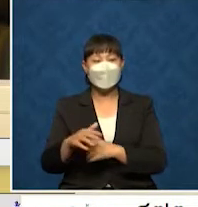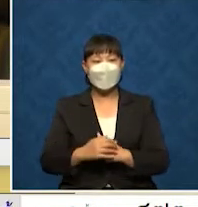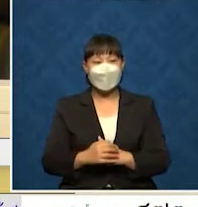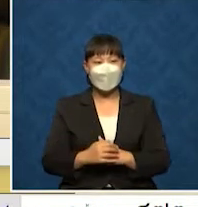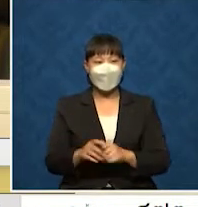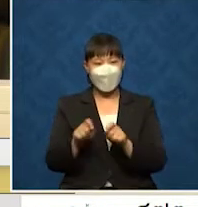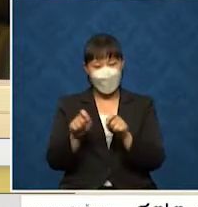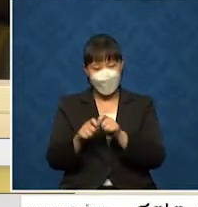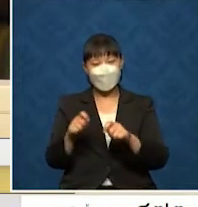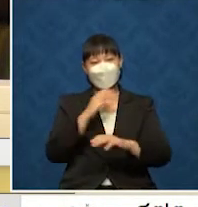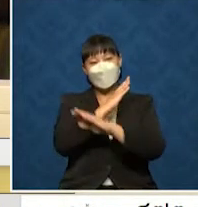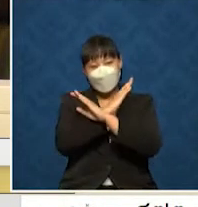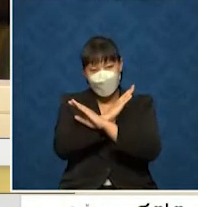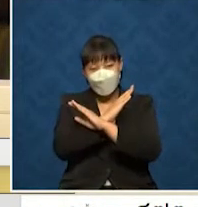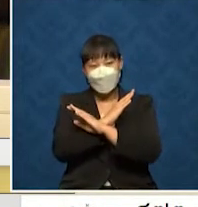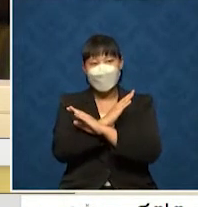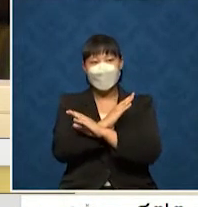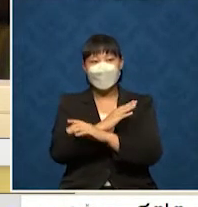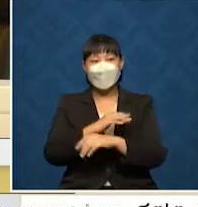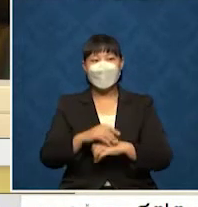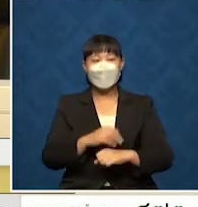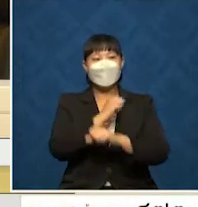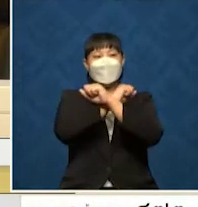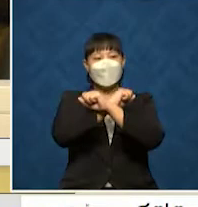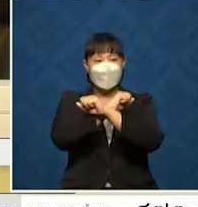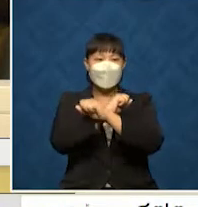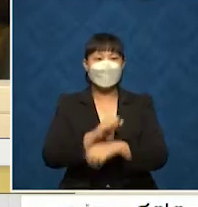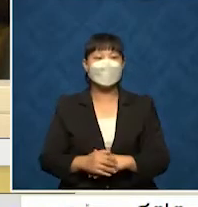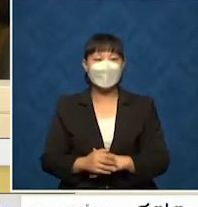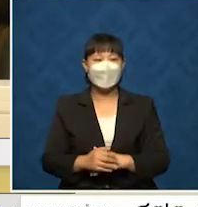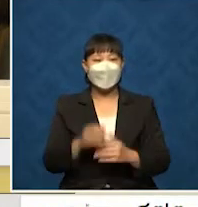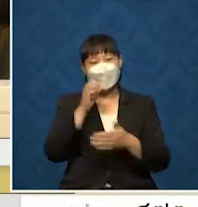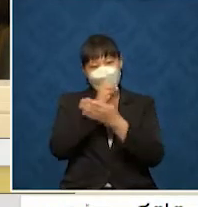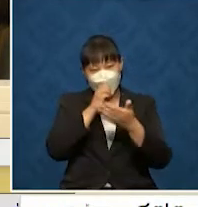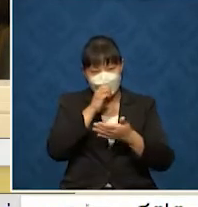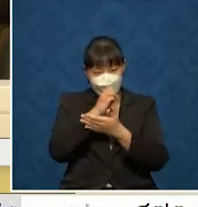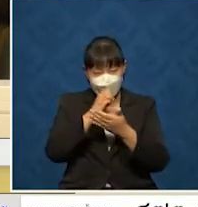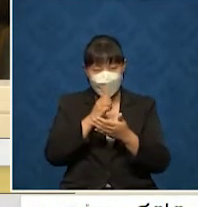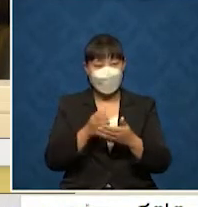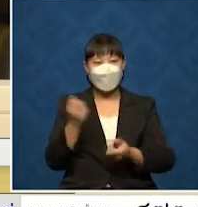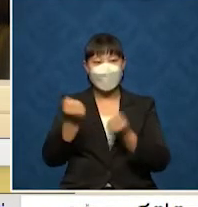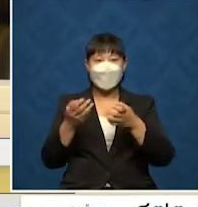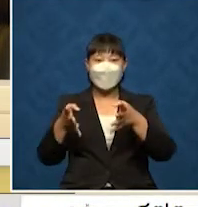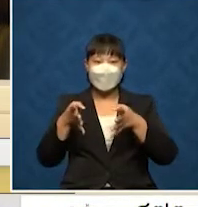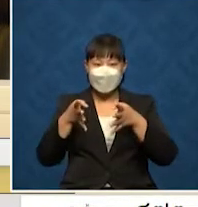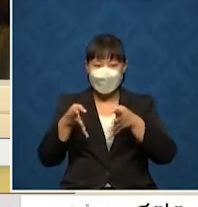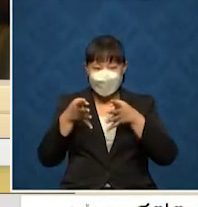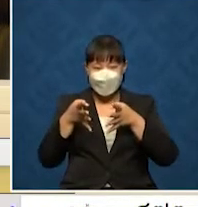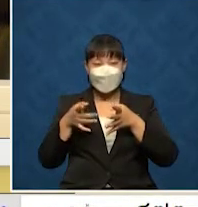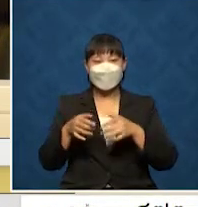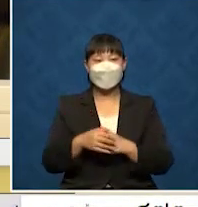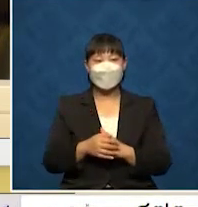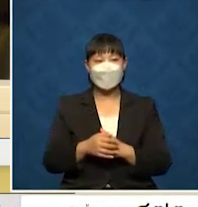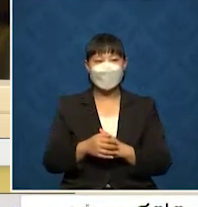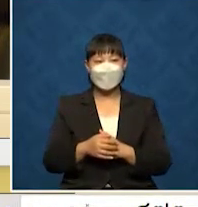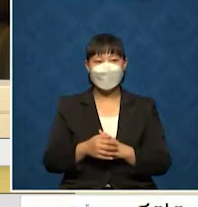อนุสกัดกั้นยาเสพติดในเส้นทางบกท่านผู้ผ